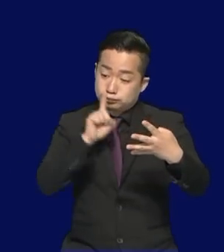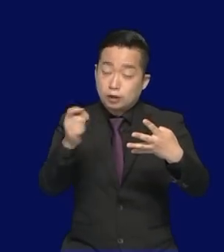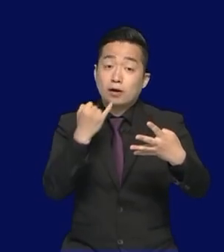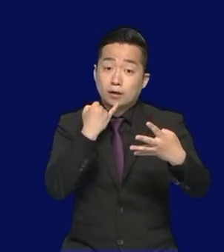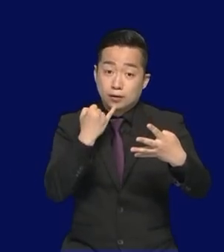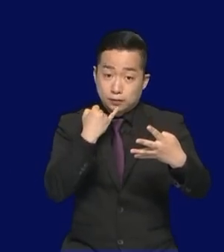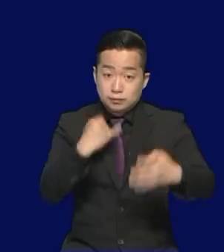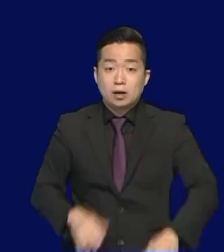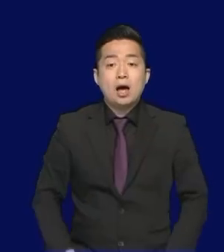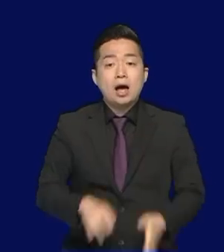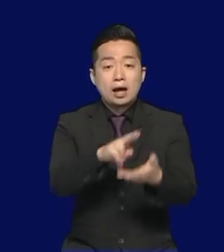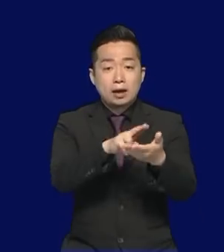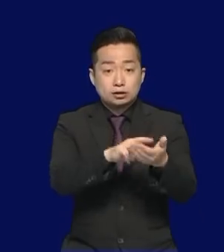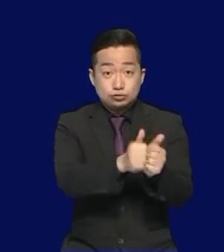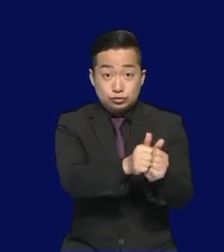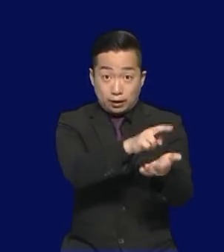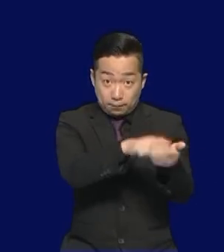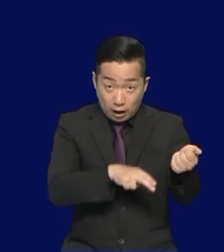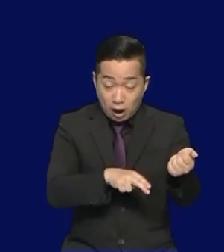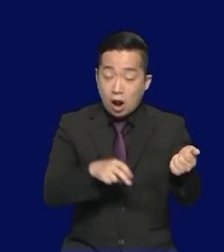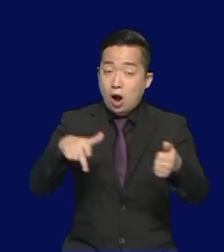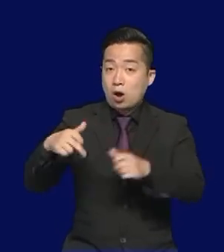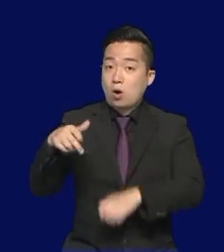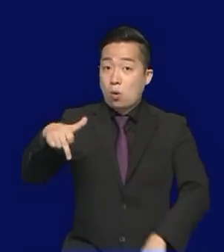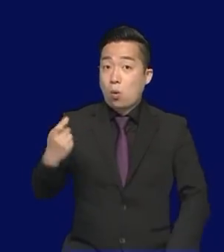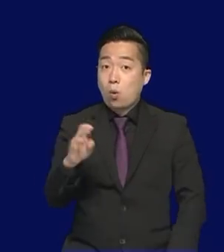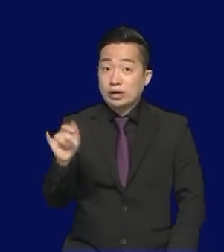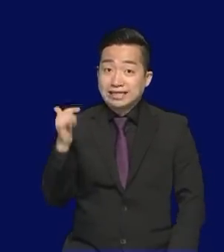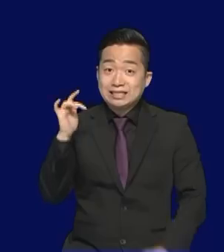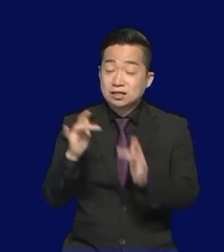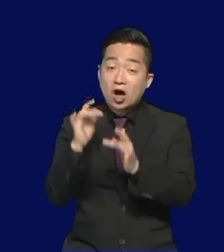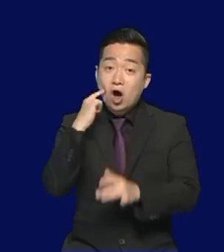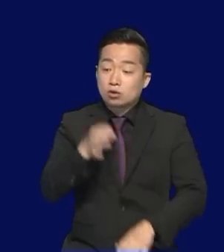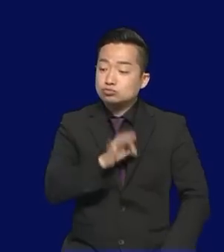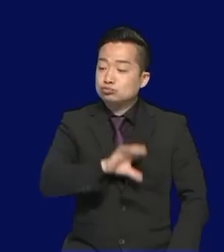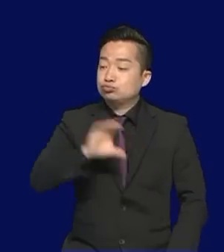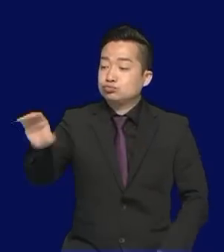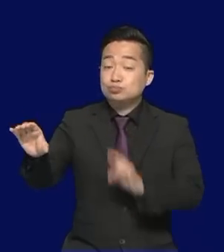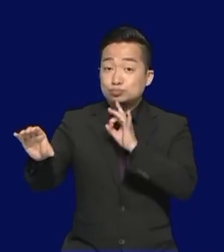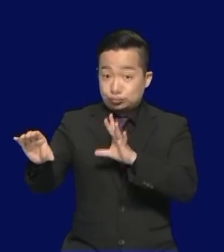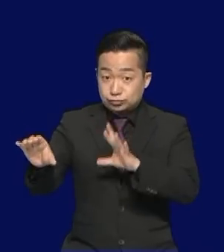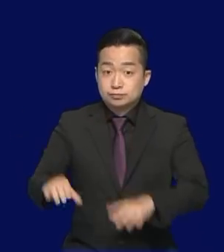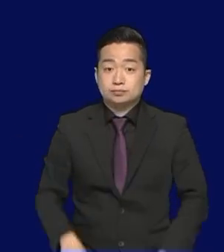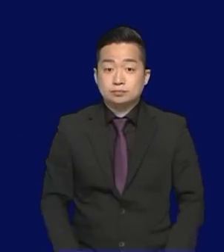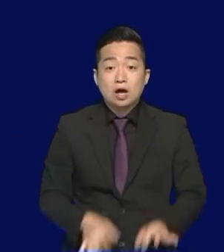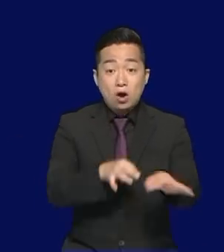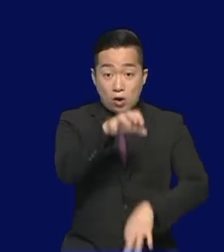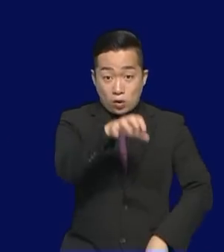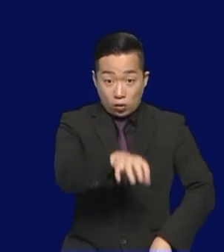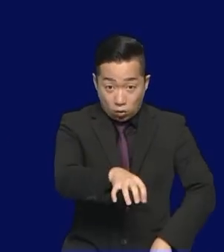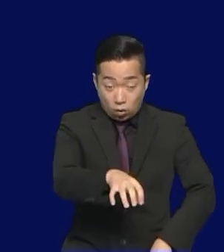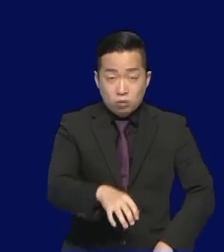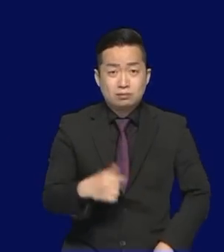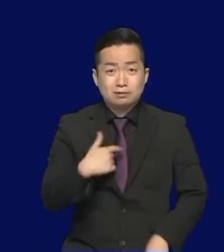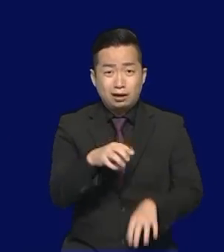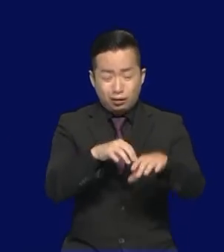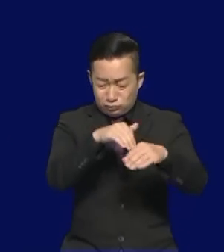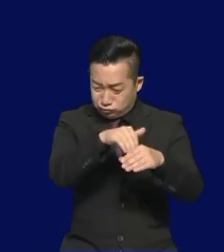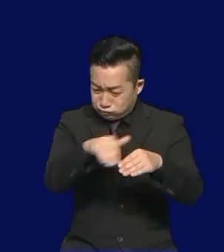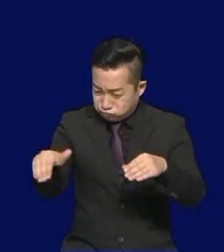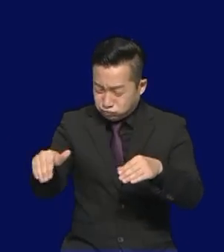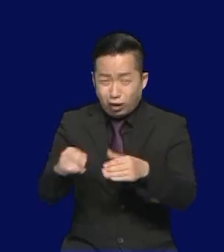주식 매도 대금으로 코인에 투자했다고 해명했습니다. 또 거래소에서 어디론가 이체해서 은닉한 것처럼 보도한